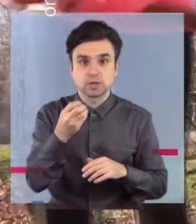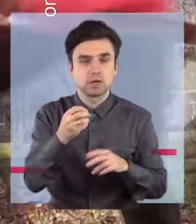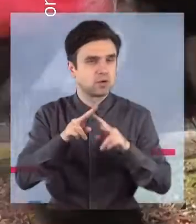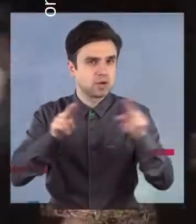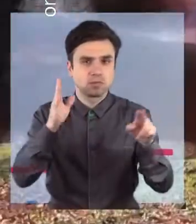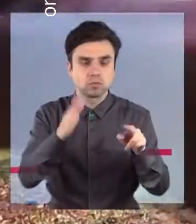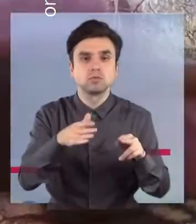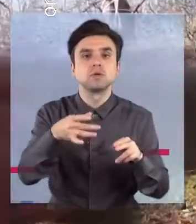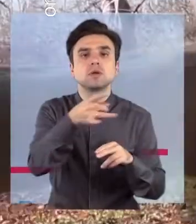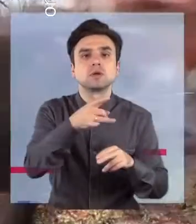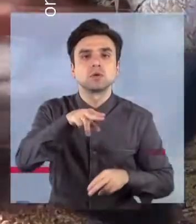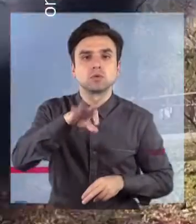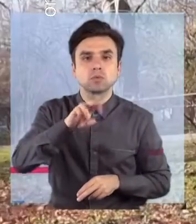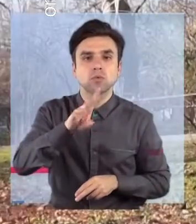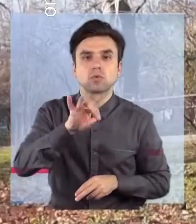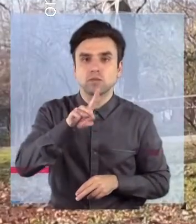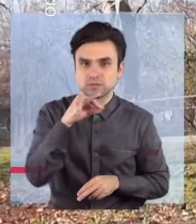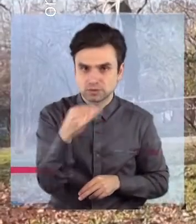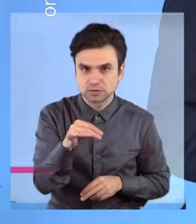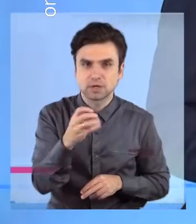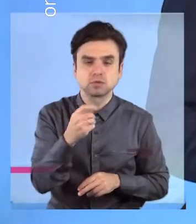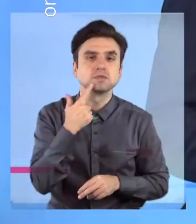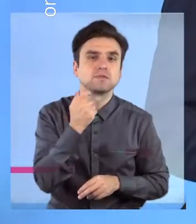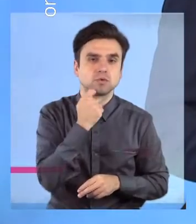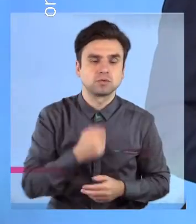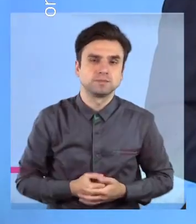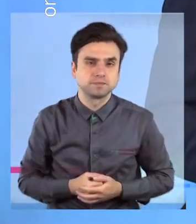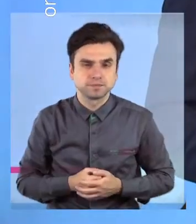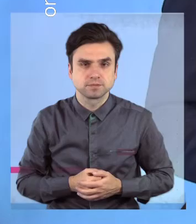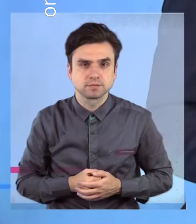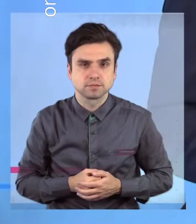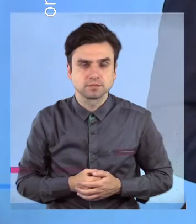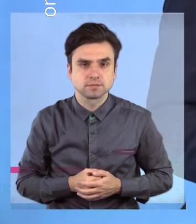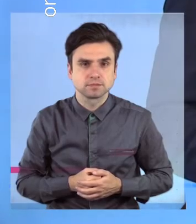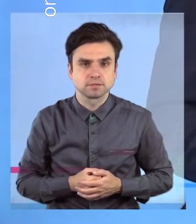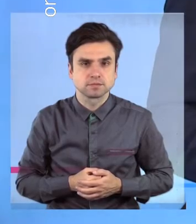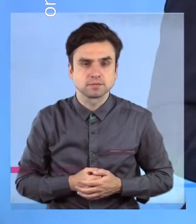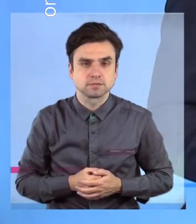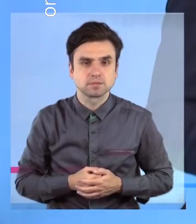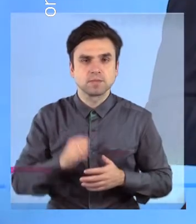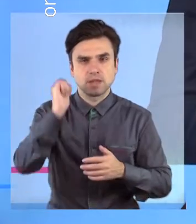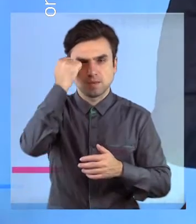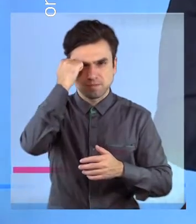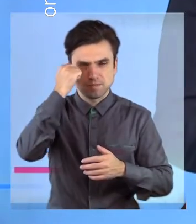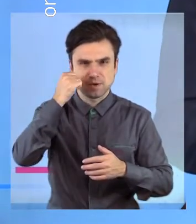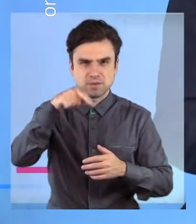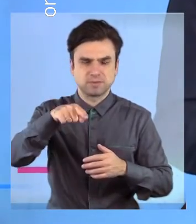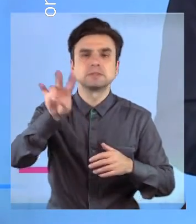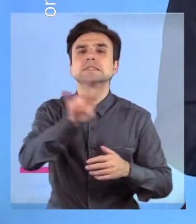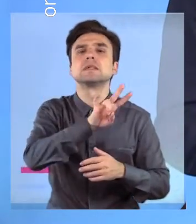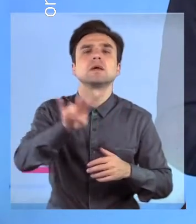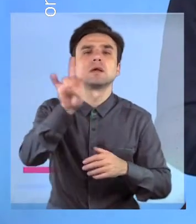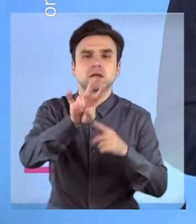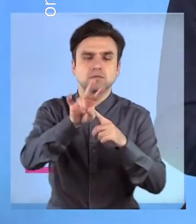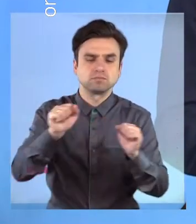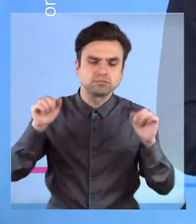Олександр Фефілатів, Микита Бондаренко, Перший міський. Поклали квіти та віддали шану. На території Свято-Преображенського собору